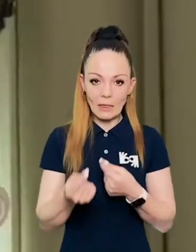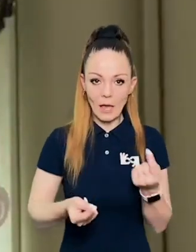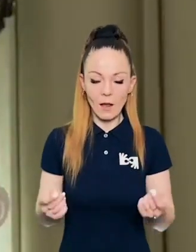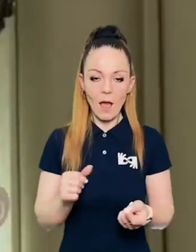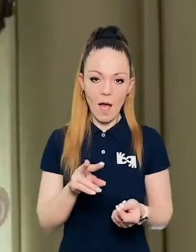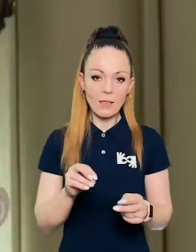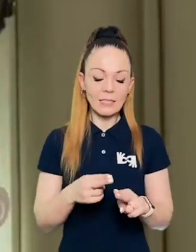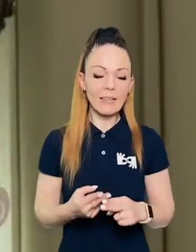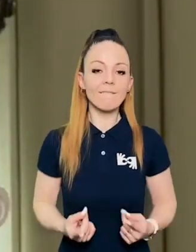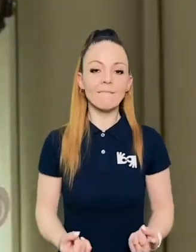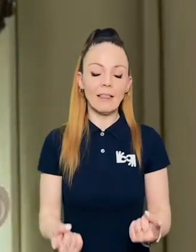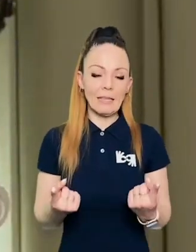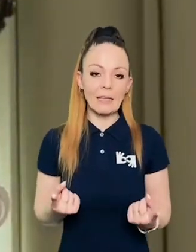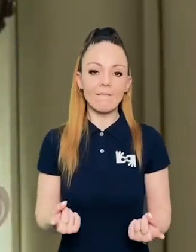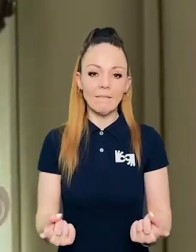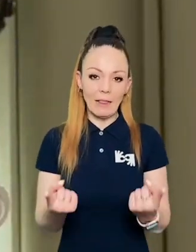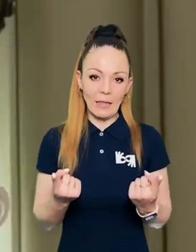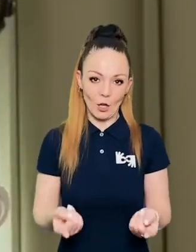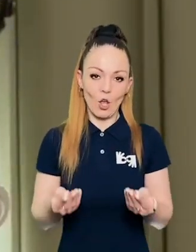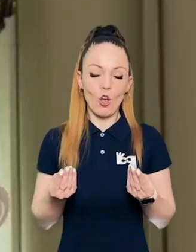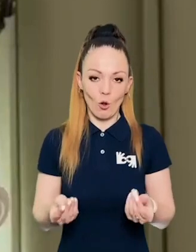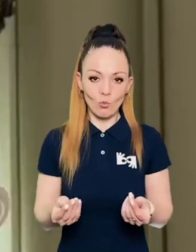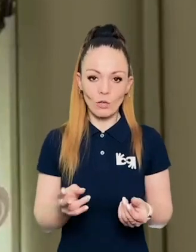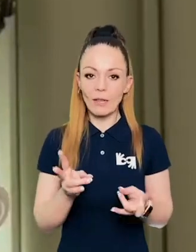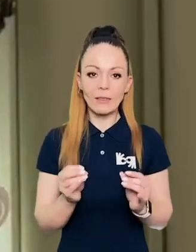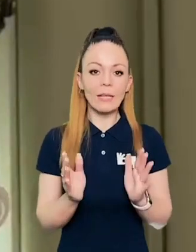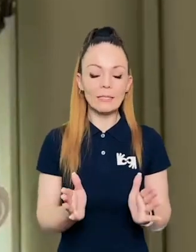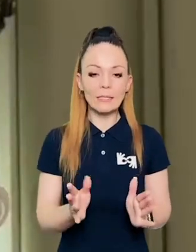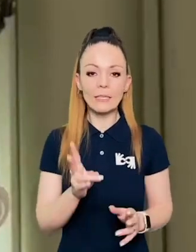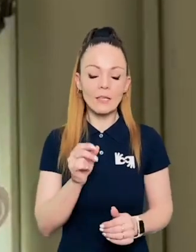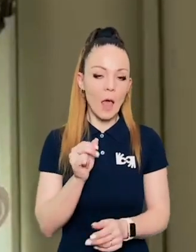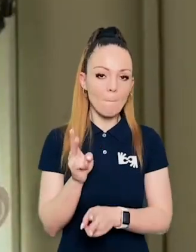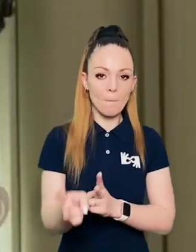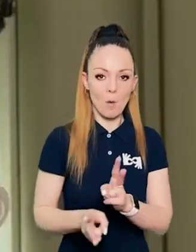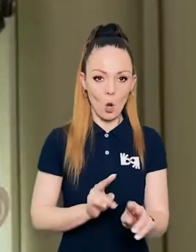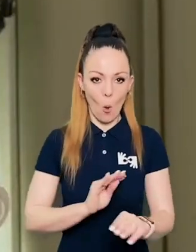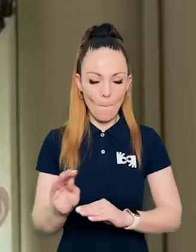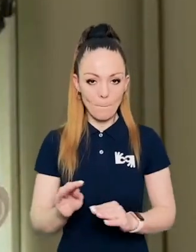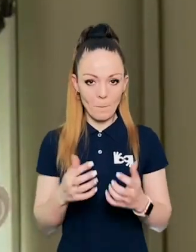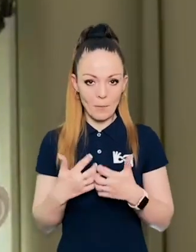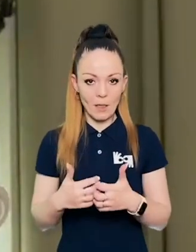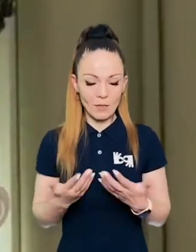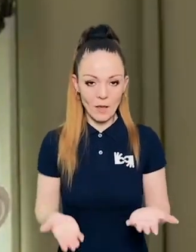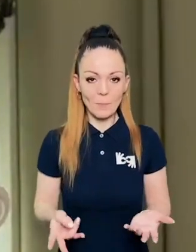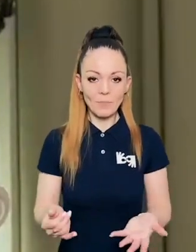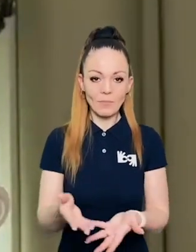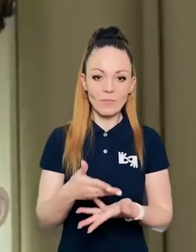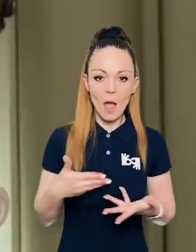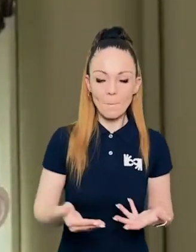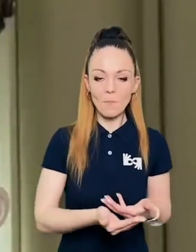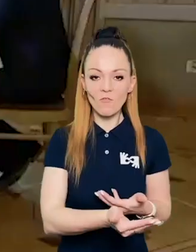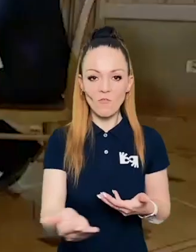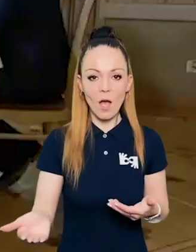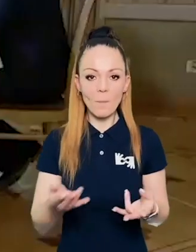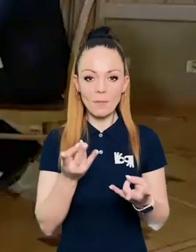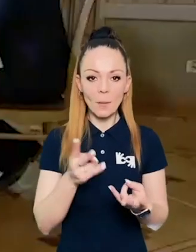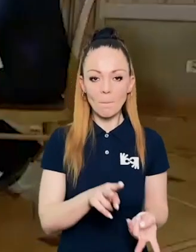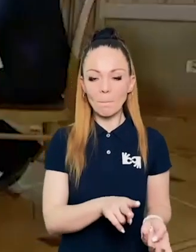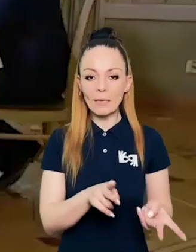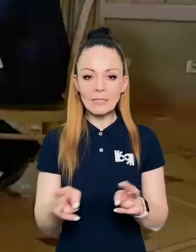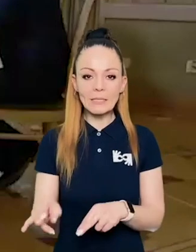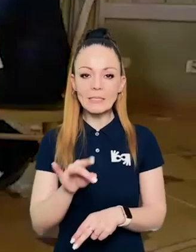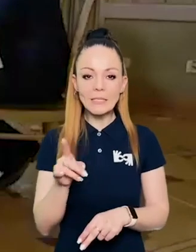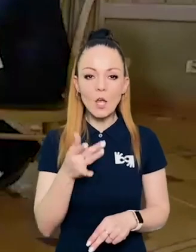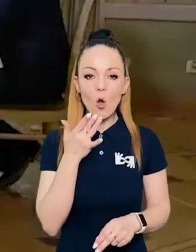детально. Але це великі, розумієте, великі гроші не тільки на переобладнання. Тобто